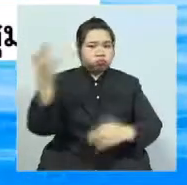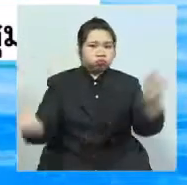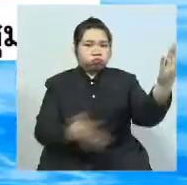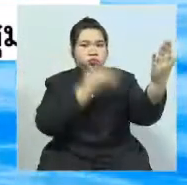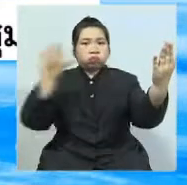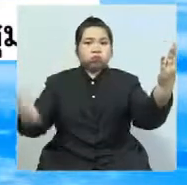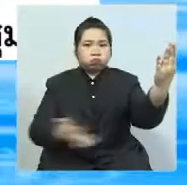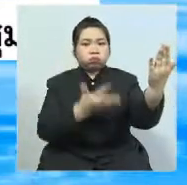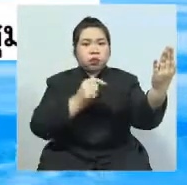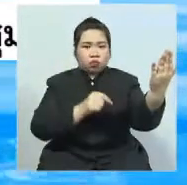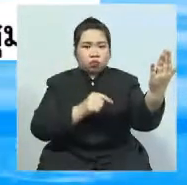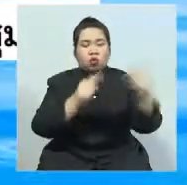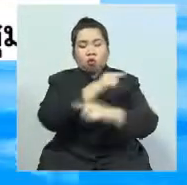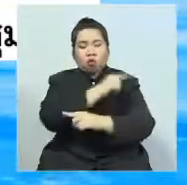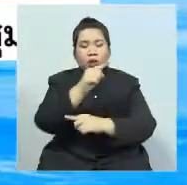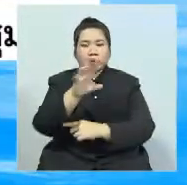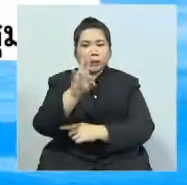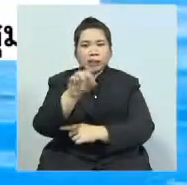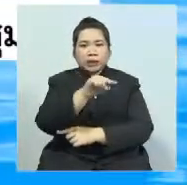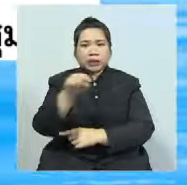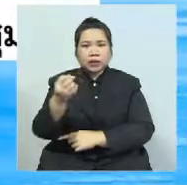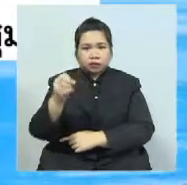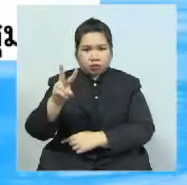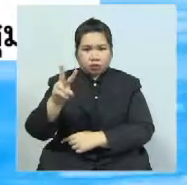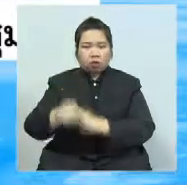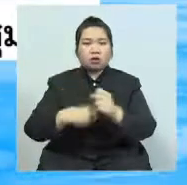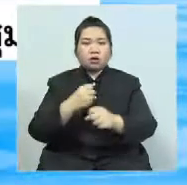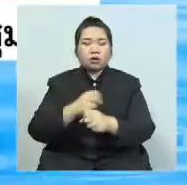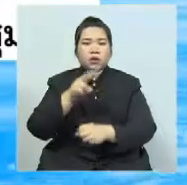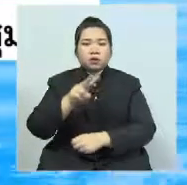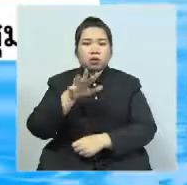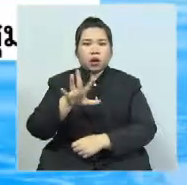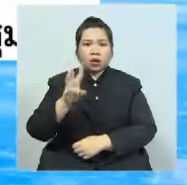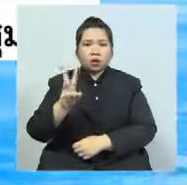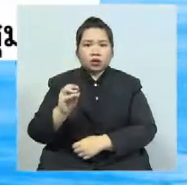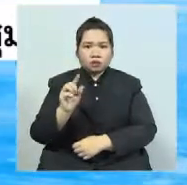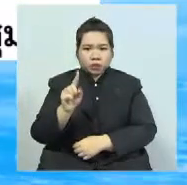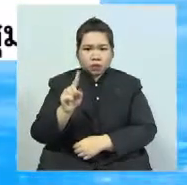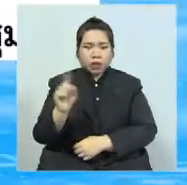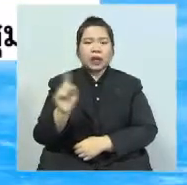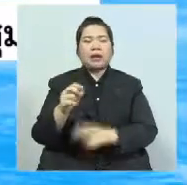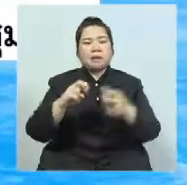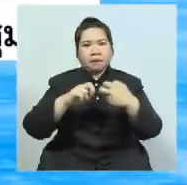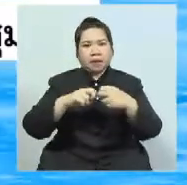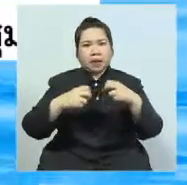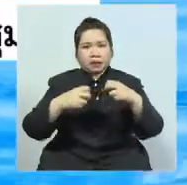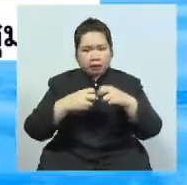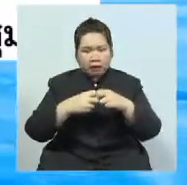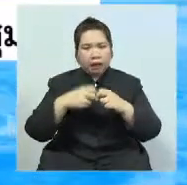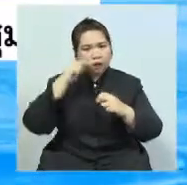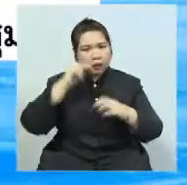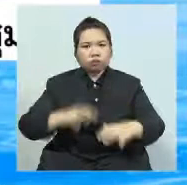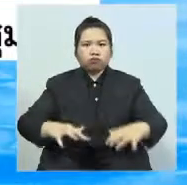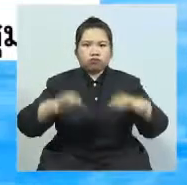าคใต้ตอนล่างตั้งแต่วันที่7ถึง12พฤศจิกายน2561นะคะก็ทำให้เกิดสถานการณ์ภัยคือปัญห